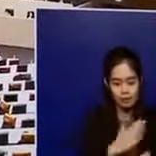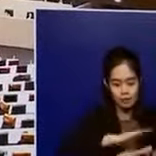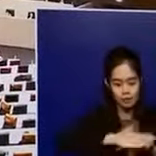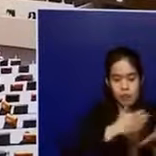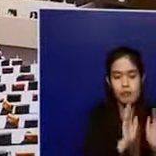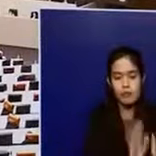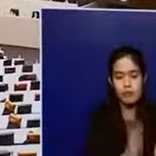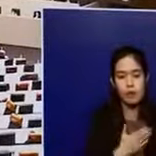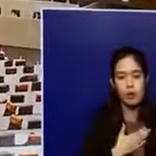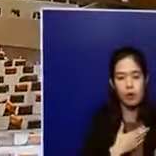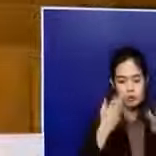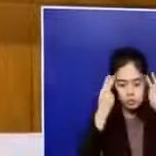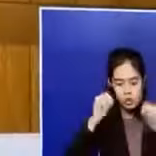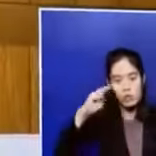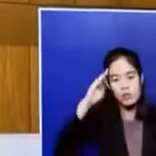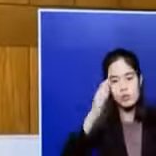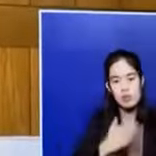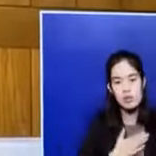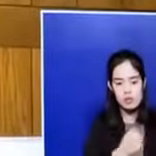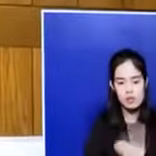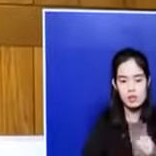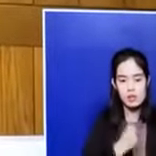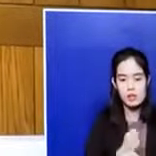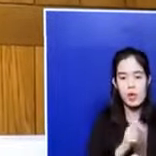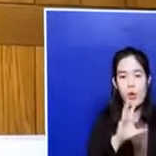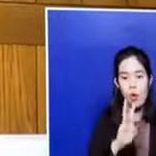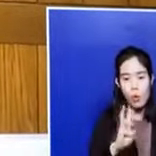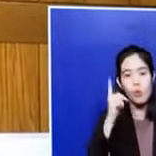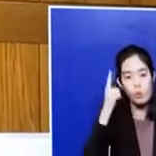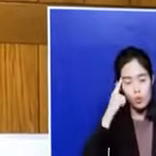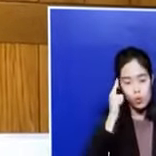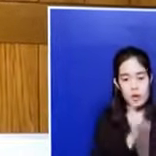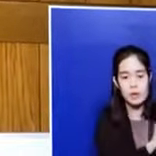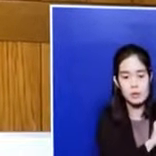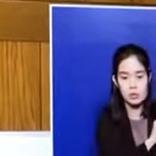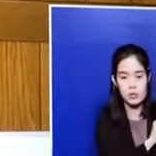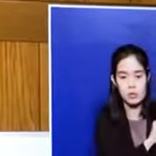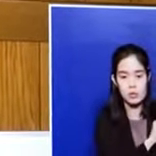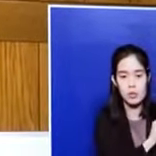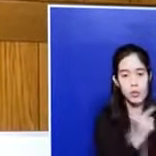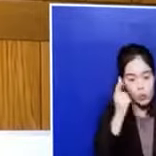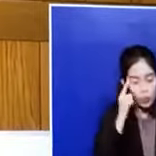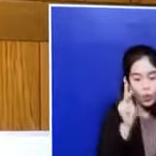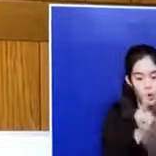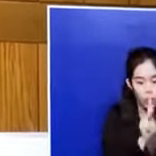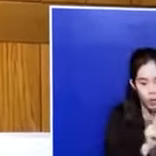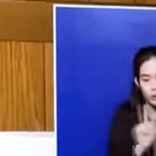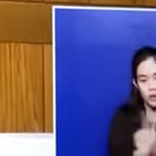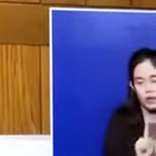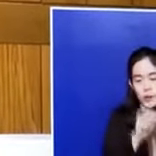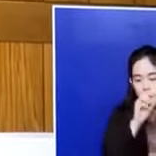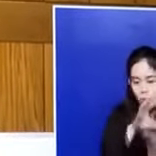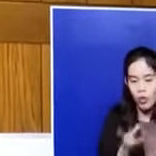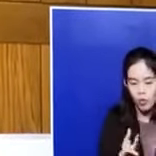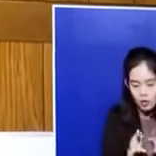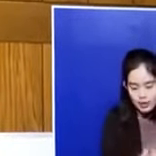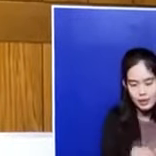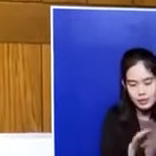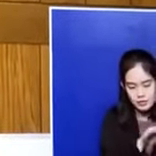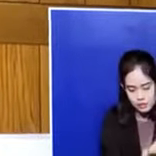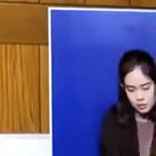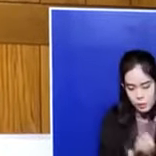า6ปีแล้วมั้ง6ปีผมรู้ว่ากติกากฎหมายเขาว่ายังไงผมแจ้งไปแล้วนะครับแจ้งเพิ่มเติม